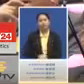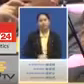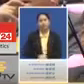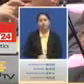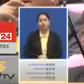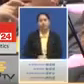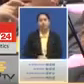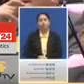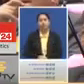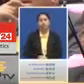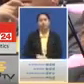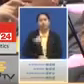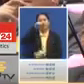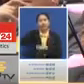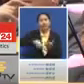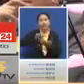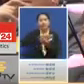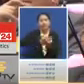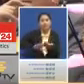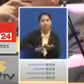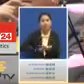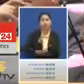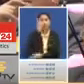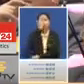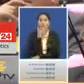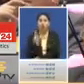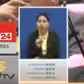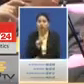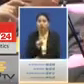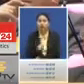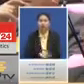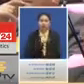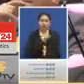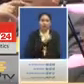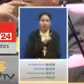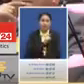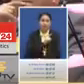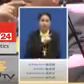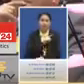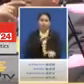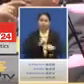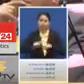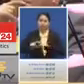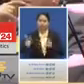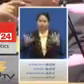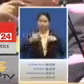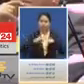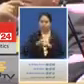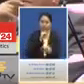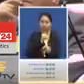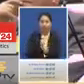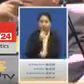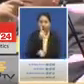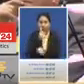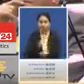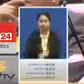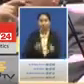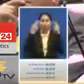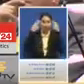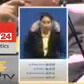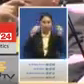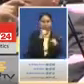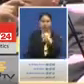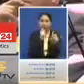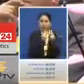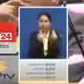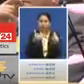เมืองไทยเป็นเมืองที่มีความงดงามมากเรื่องการอยู่ร่วมกันของทุกศาสนาแล้วทุกนายกเขาทำดีมาต